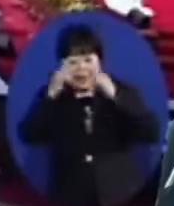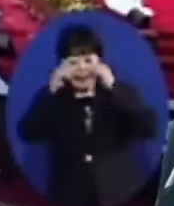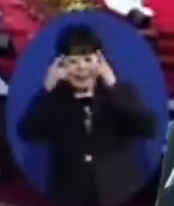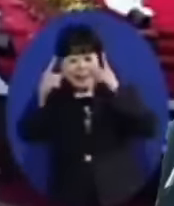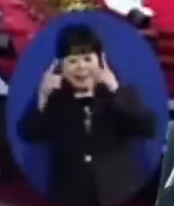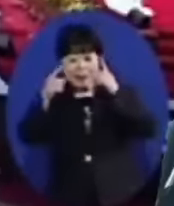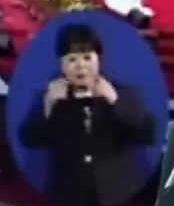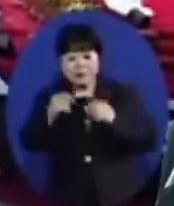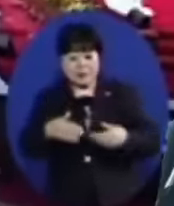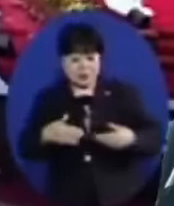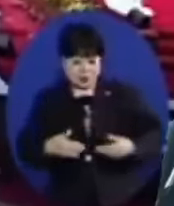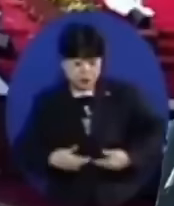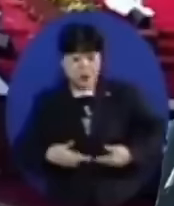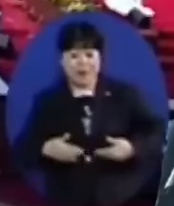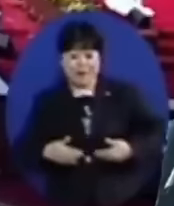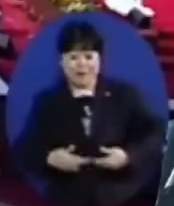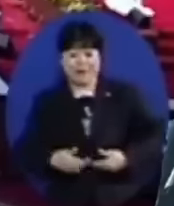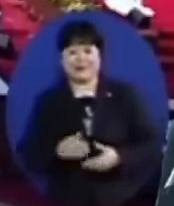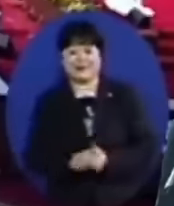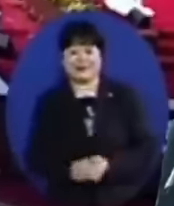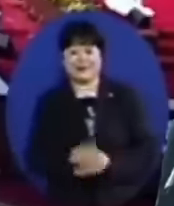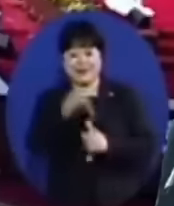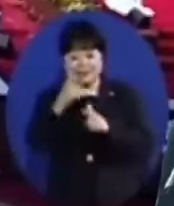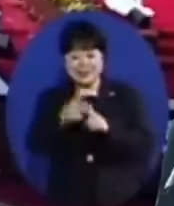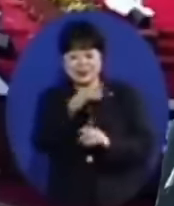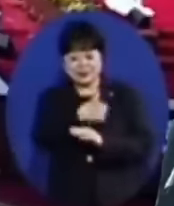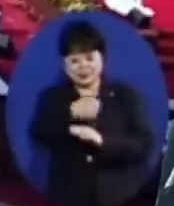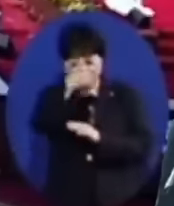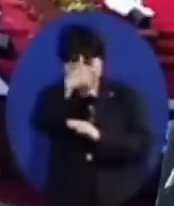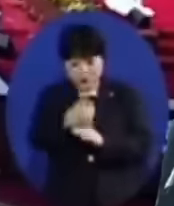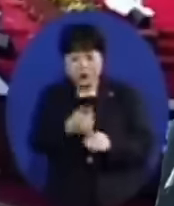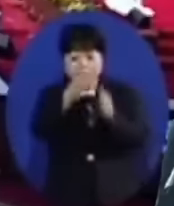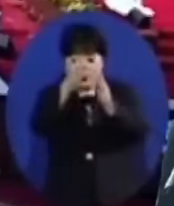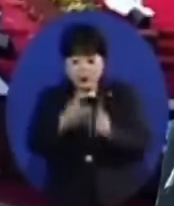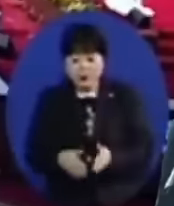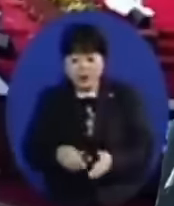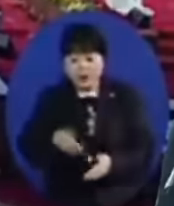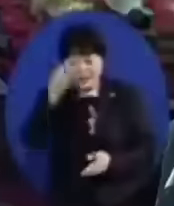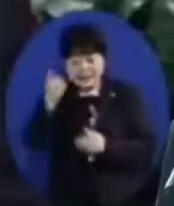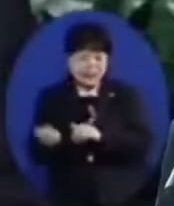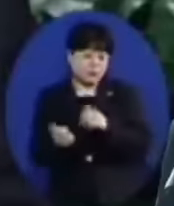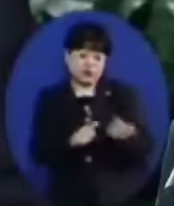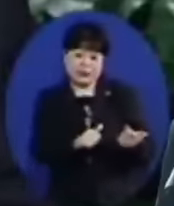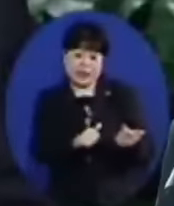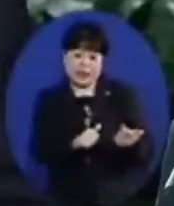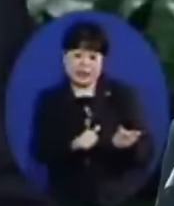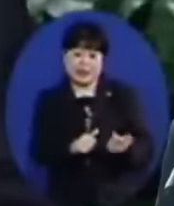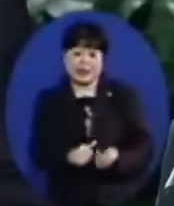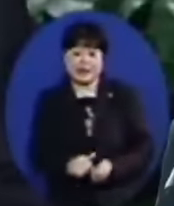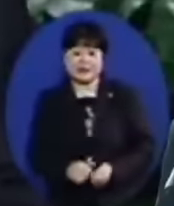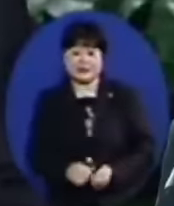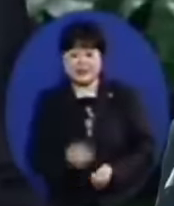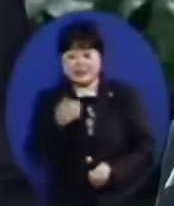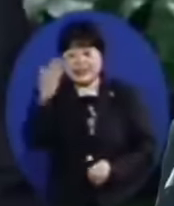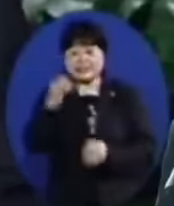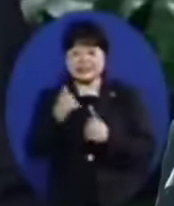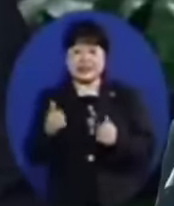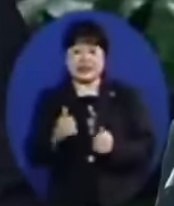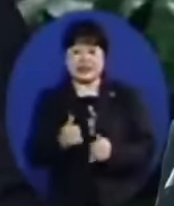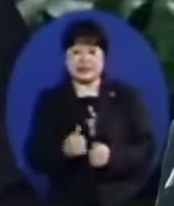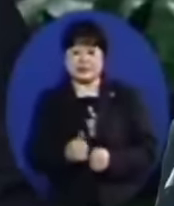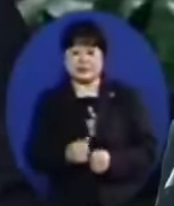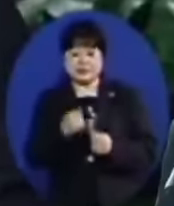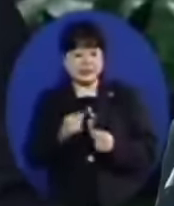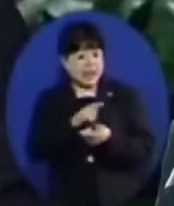늘 가져야 되는 것입니다. 늘 예수 그리스도로 통해서 나는 옛사람이 죽었다. 그러므로 나는 옛사람으로서 세상에